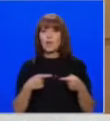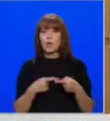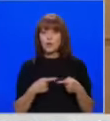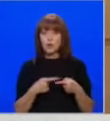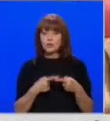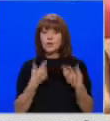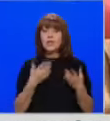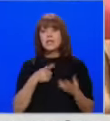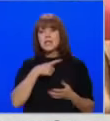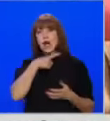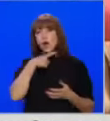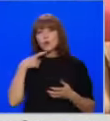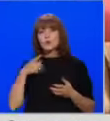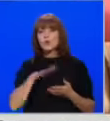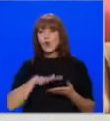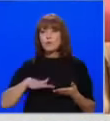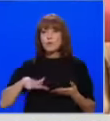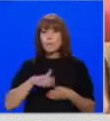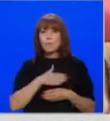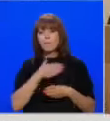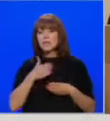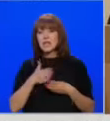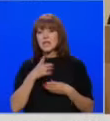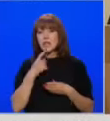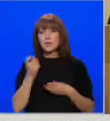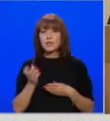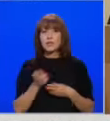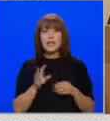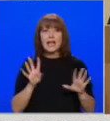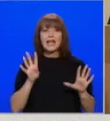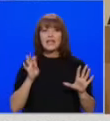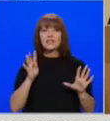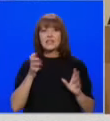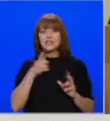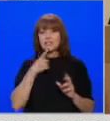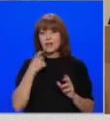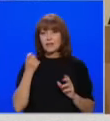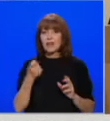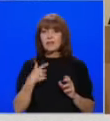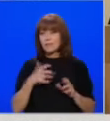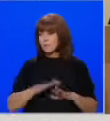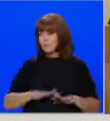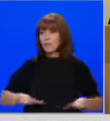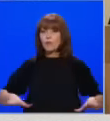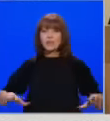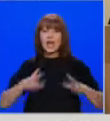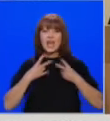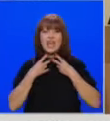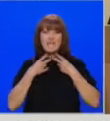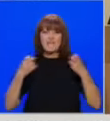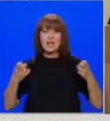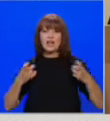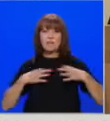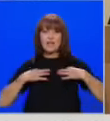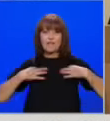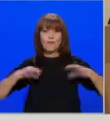руското общество през последните десетилетия. В 90-те години ние бяхме по площадите и викахме силно